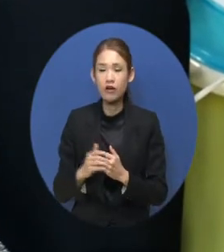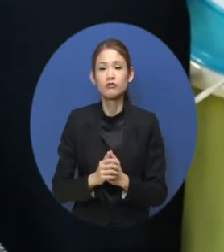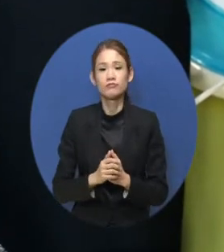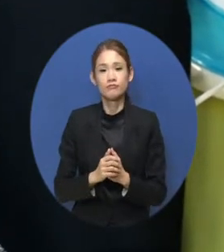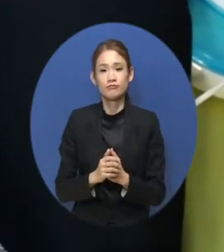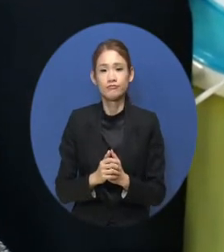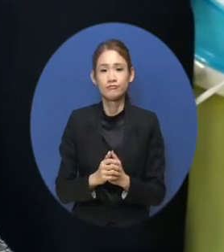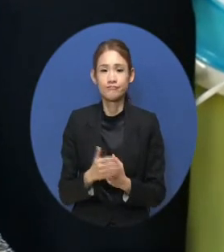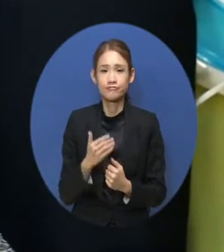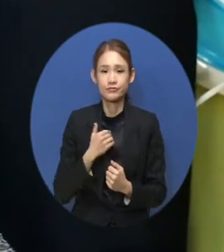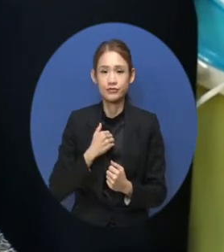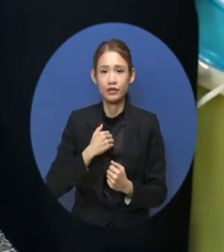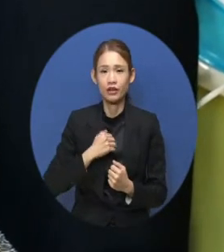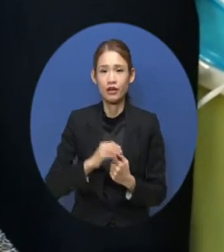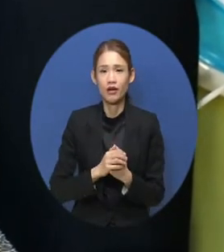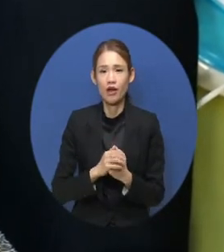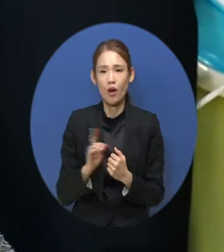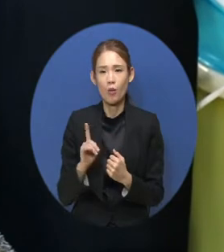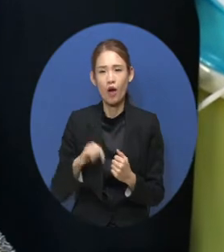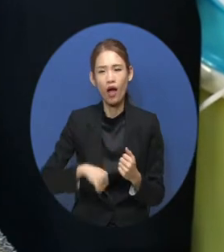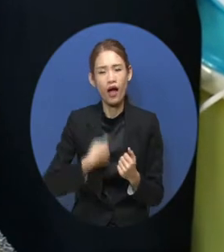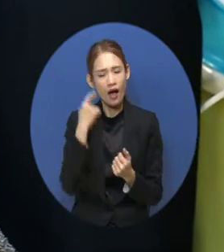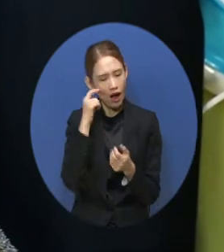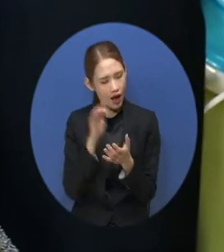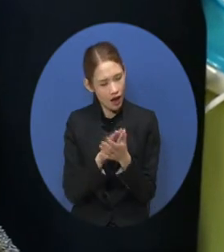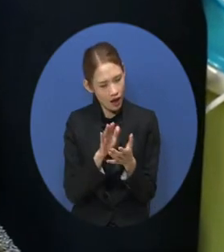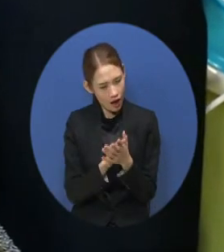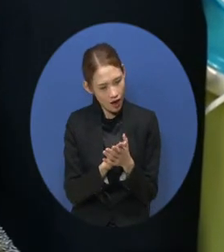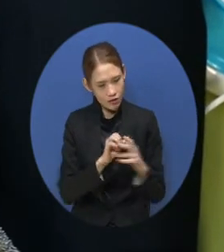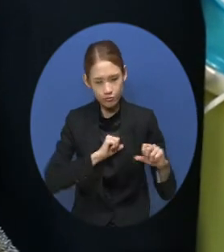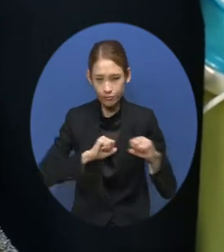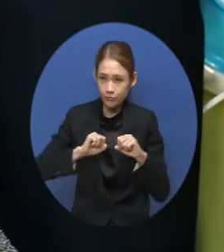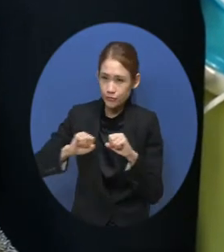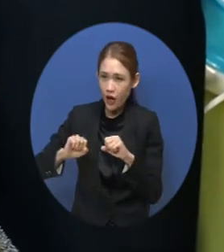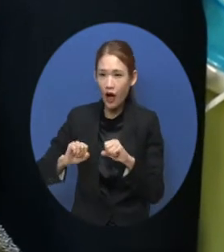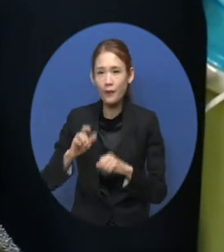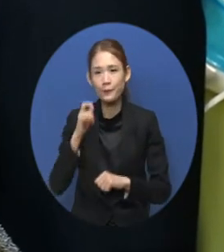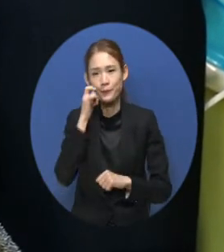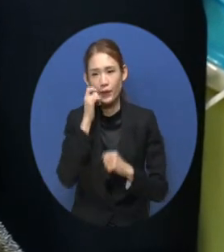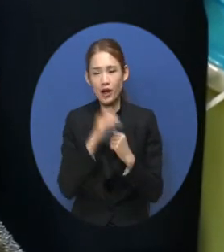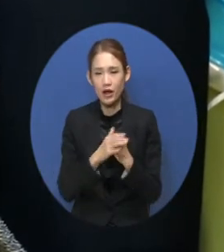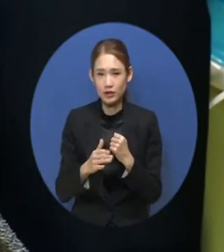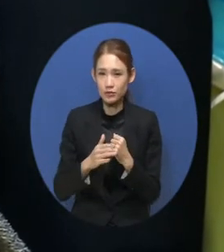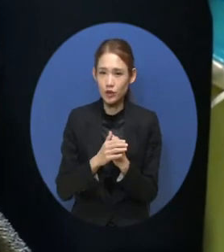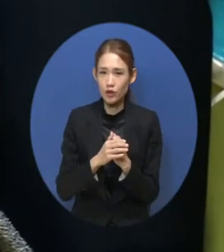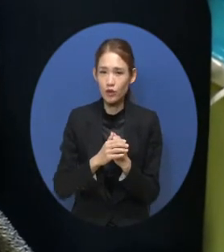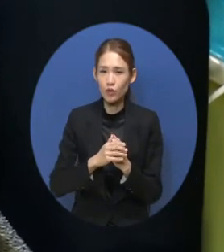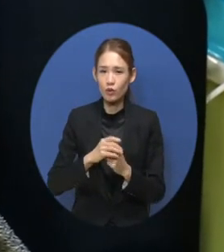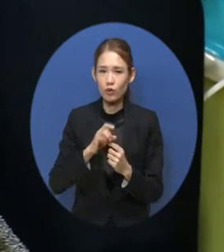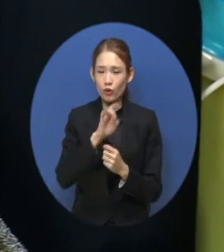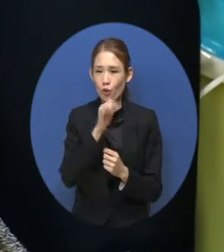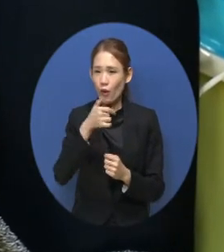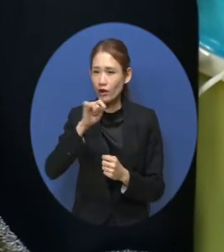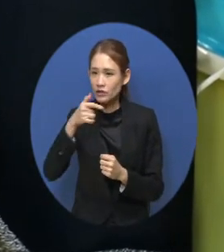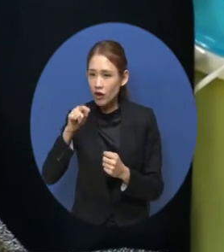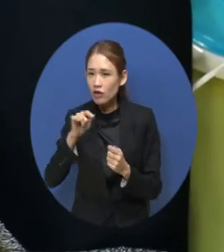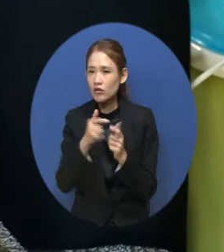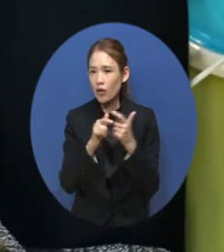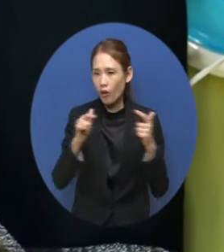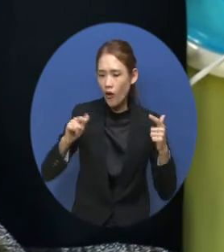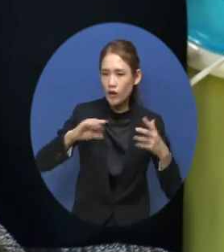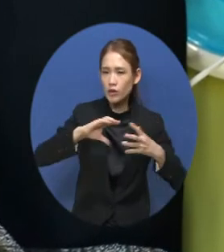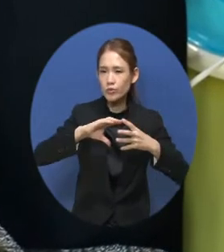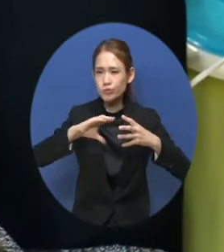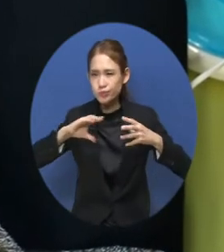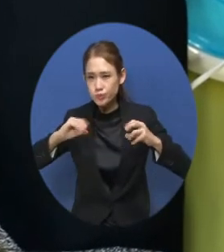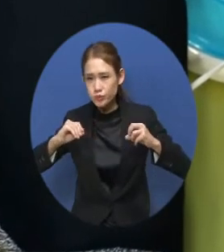제가 스스로 못 움직이니까 관절들이 굳어가지고 몸을 이렇게 관절 운동을